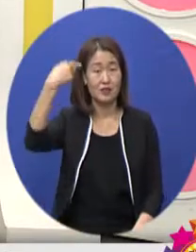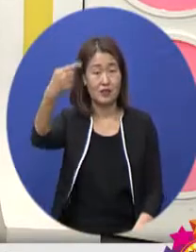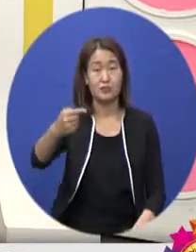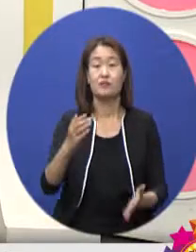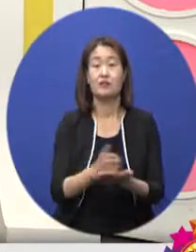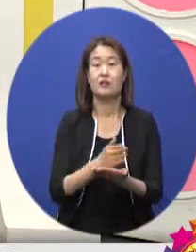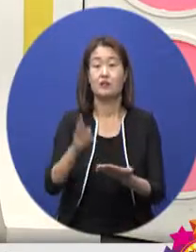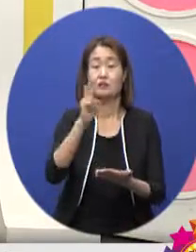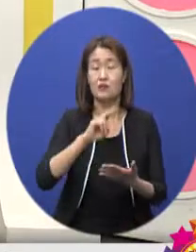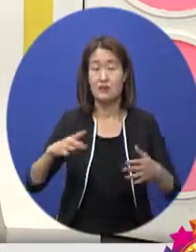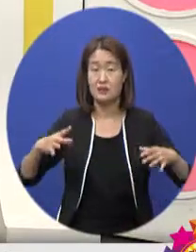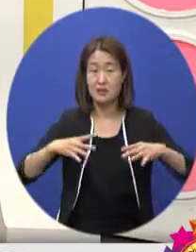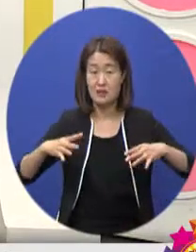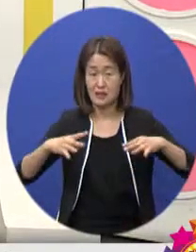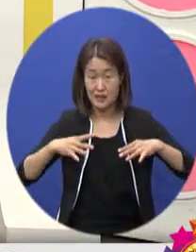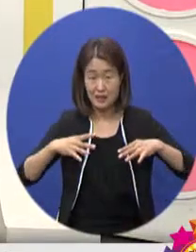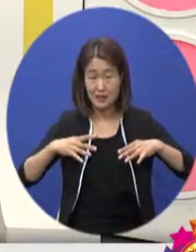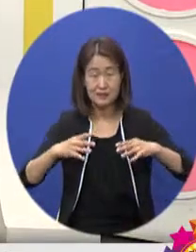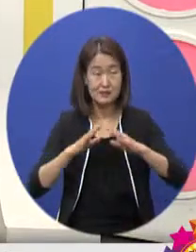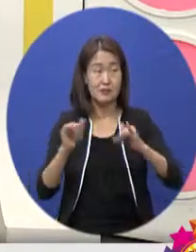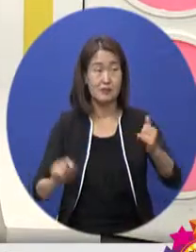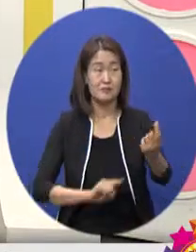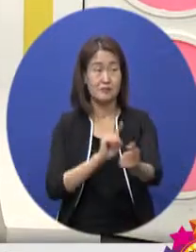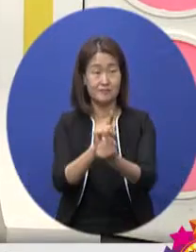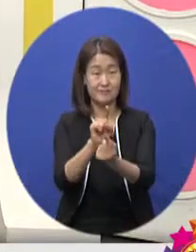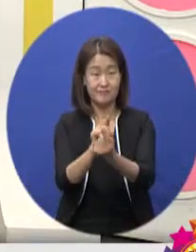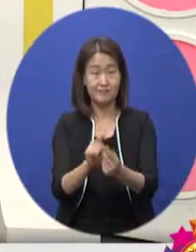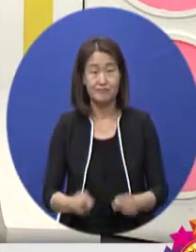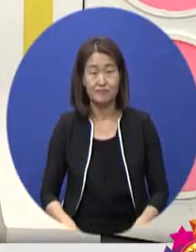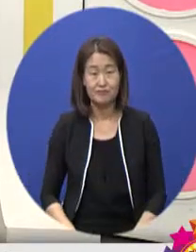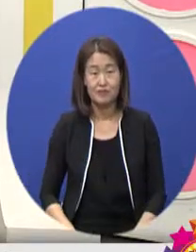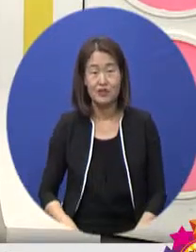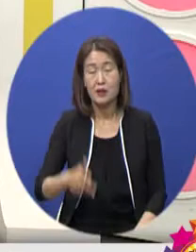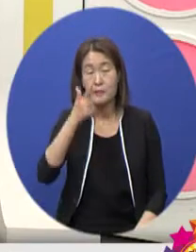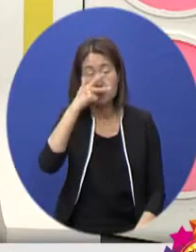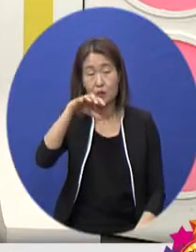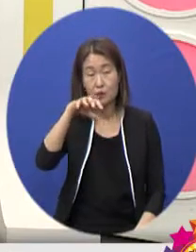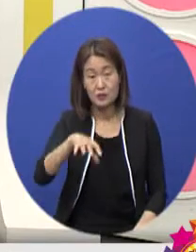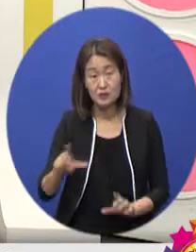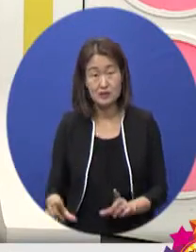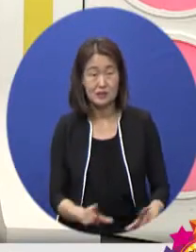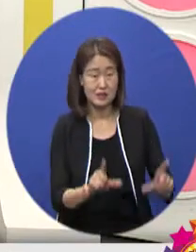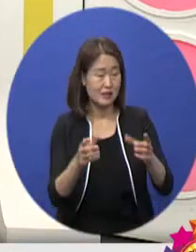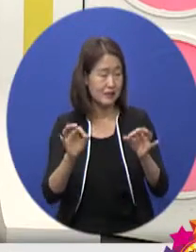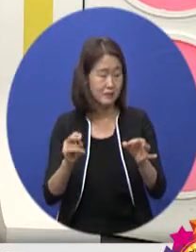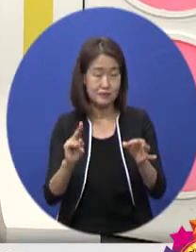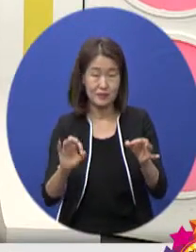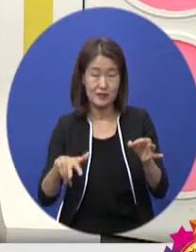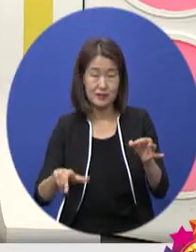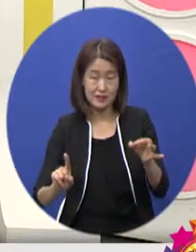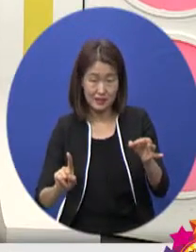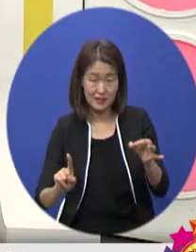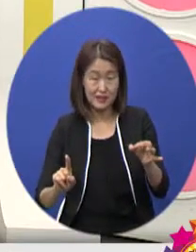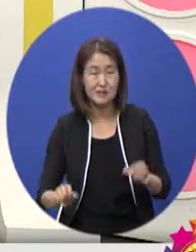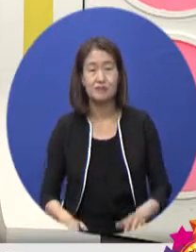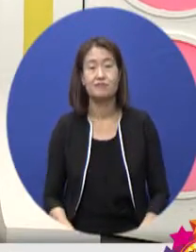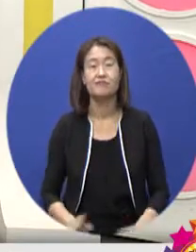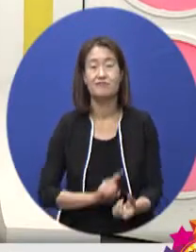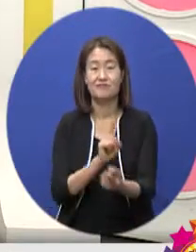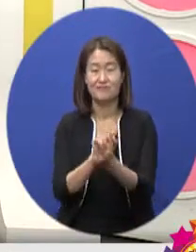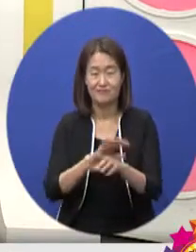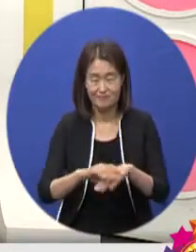나눔 노래자랑 또 참가자 만나 뵐까요? 네. 경기 평택시에 살고 계시는 김양자님 만나보도록